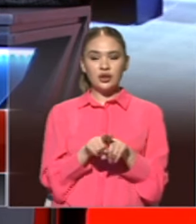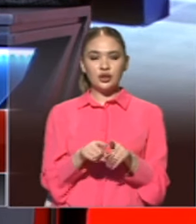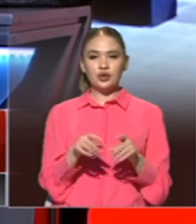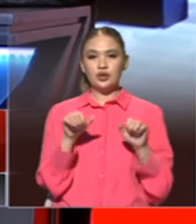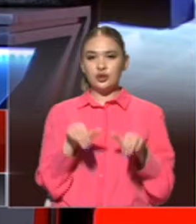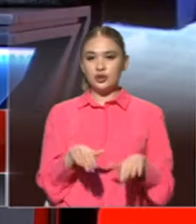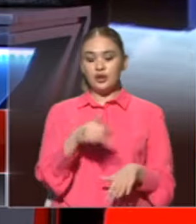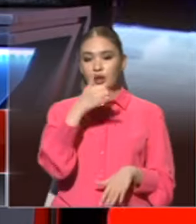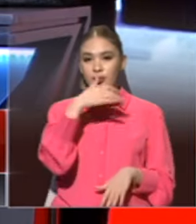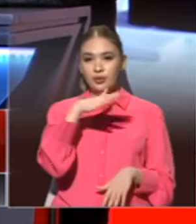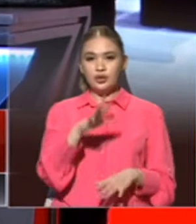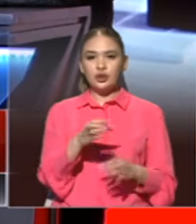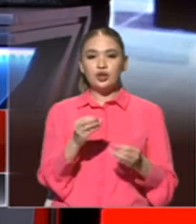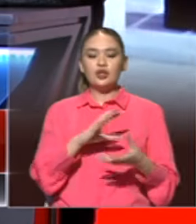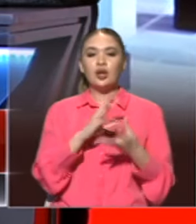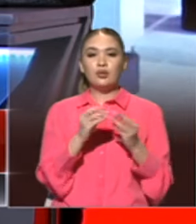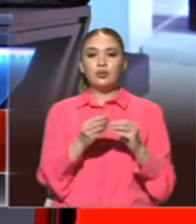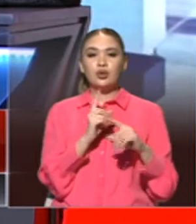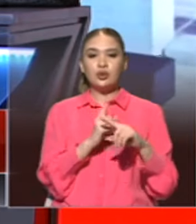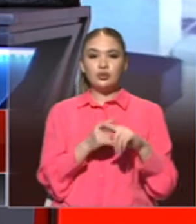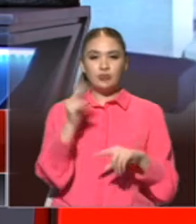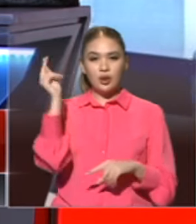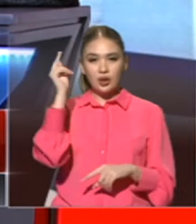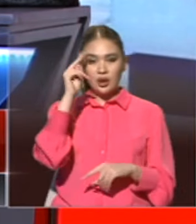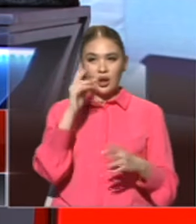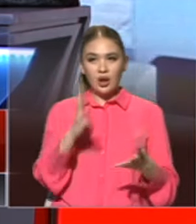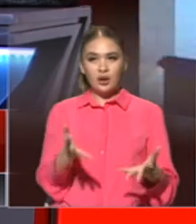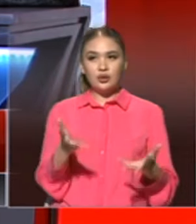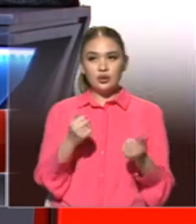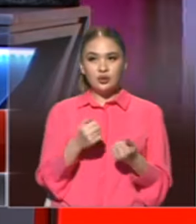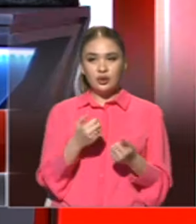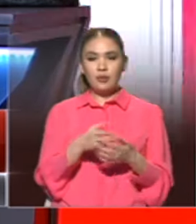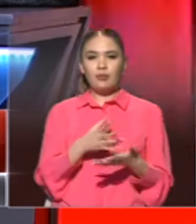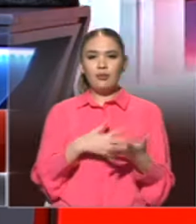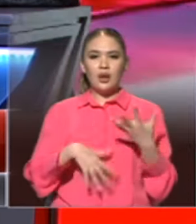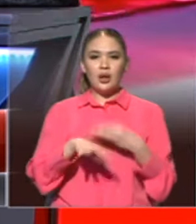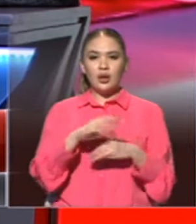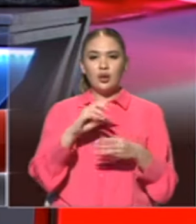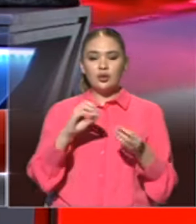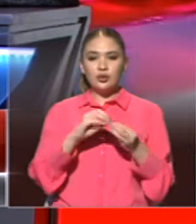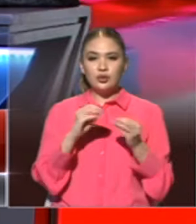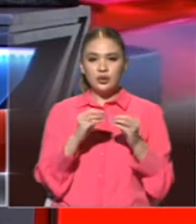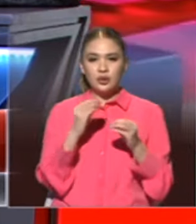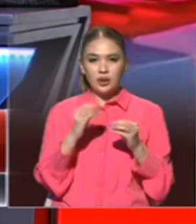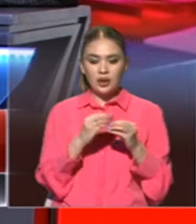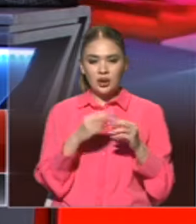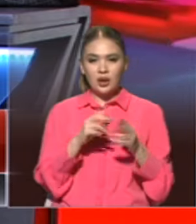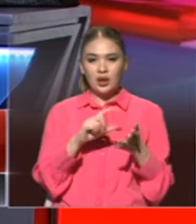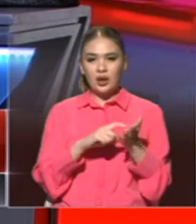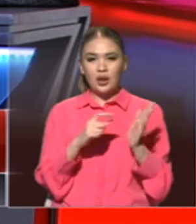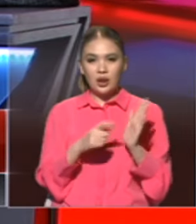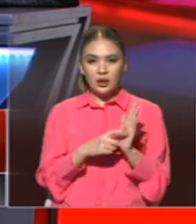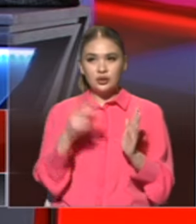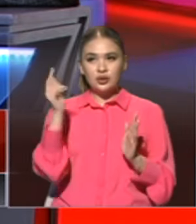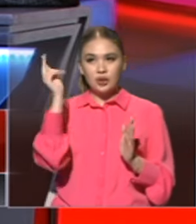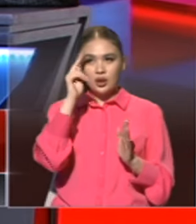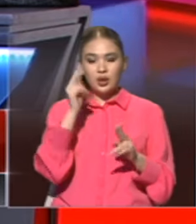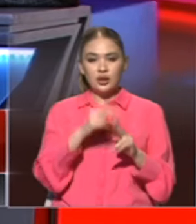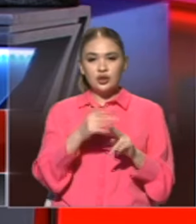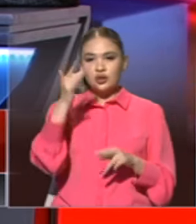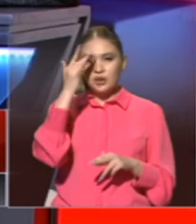Жалпы қосымша білім алу дегенде, қосымша білім алу деген барлық 10-шы сыныптар, 10-шы сынып аяқтаған оқушы осы жаз